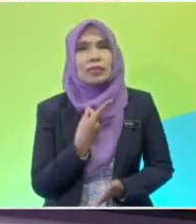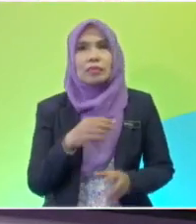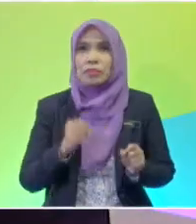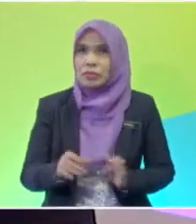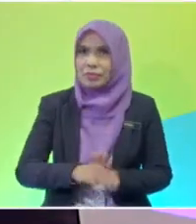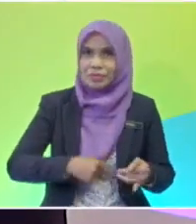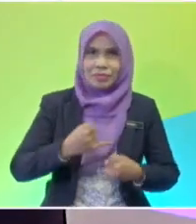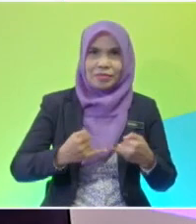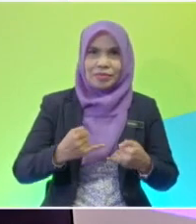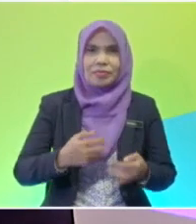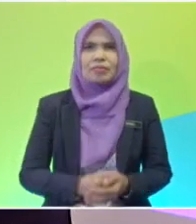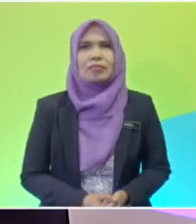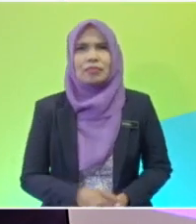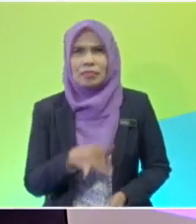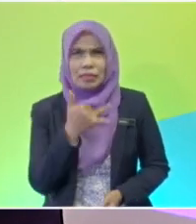betul-betul